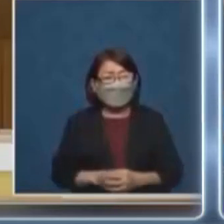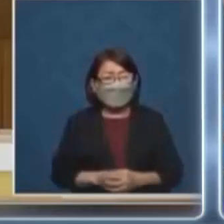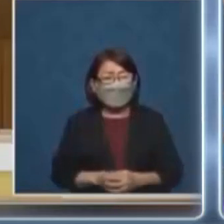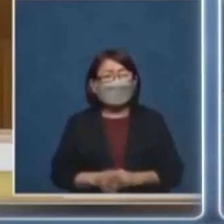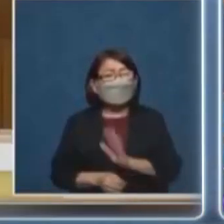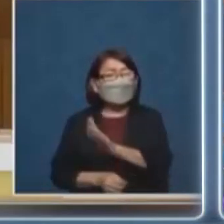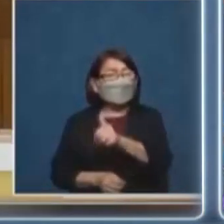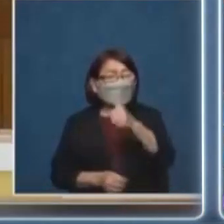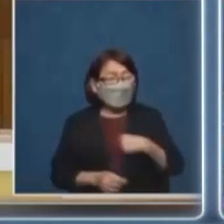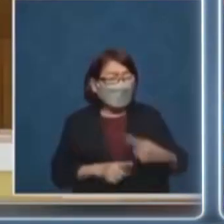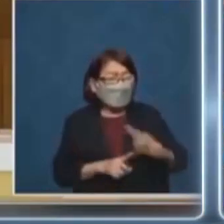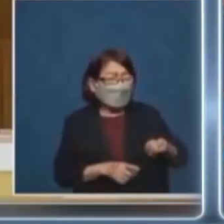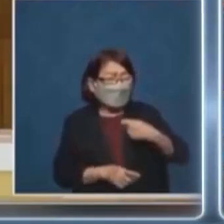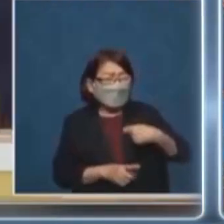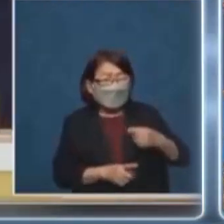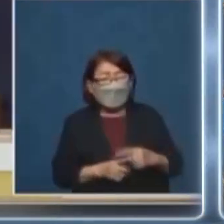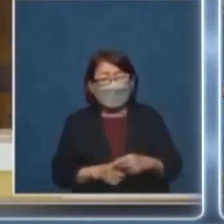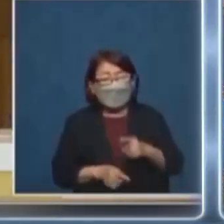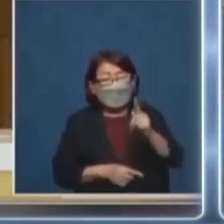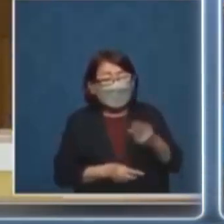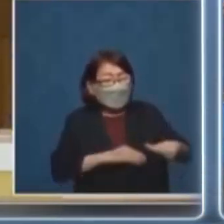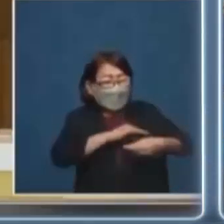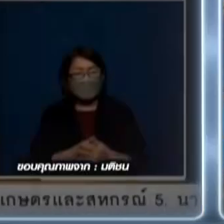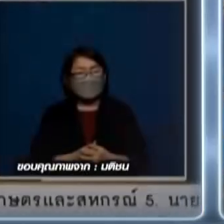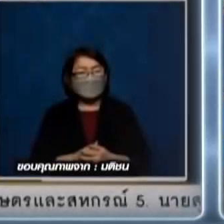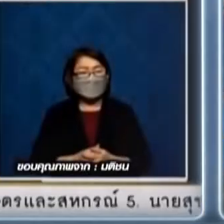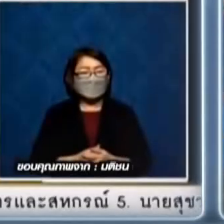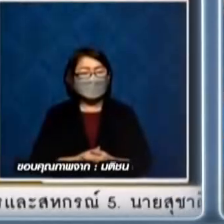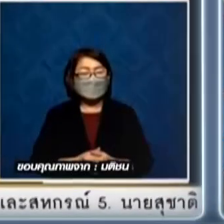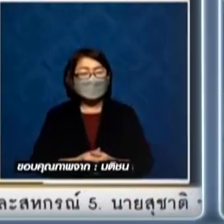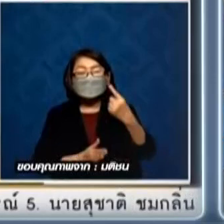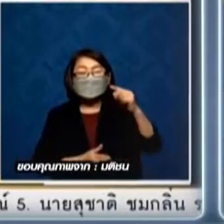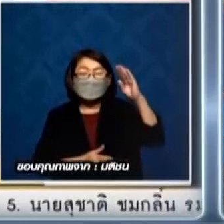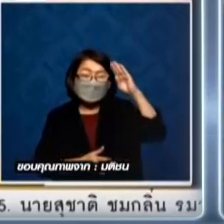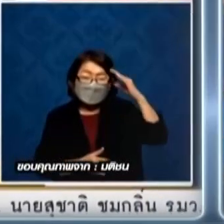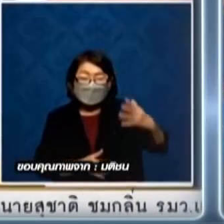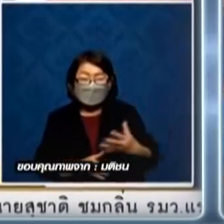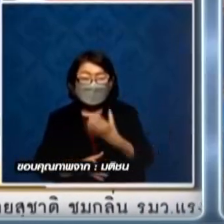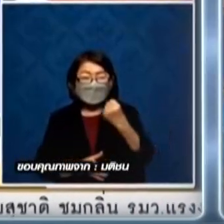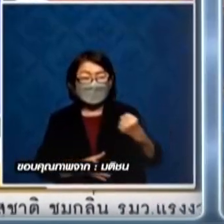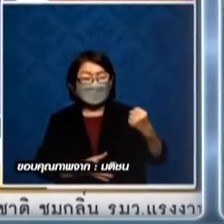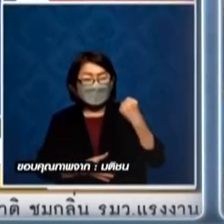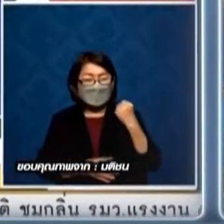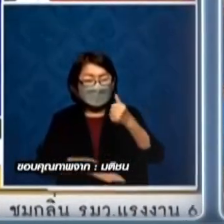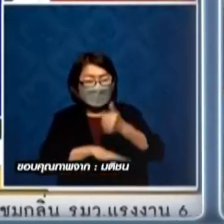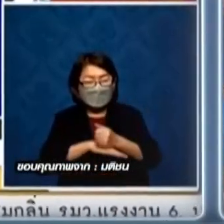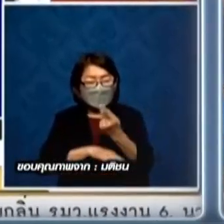ฏวันนี้ไฮไลท์ยังไม่จบพลเอกเสรีพิสุทธิ์บอกว่านายกไ